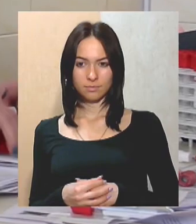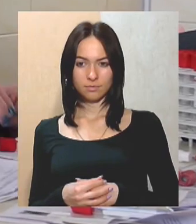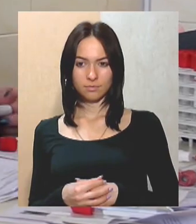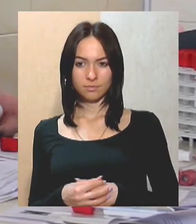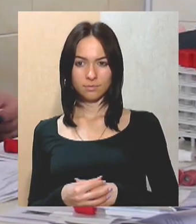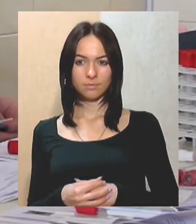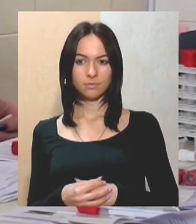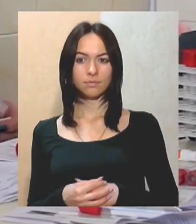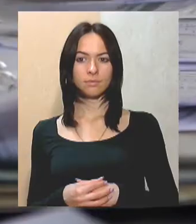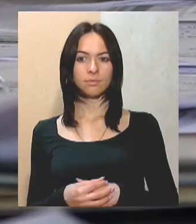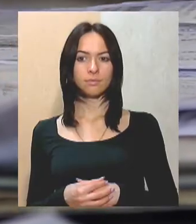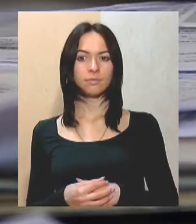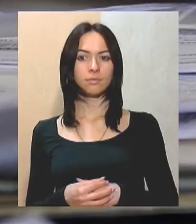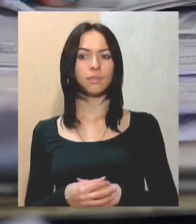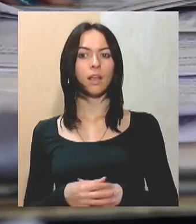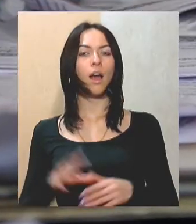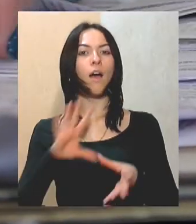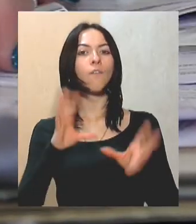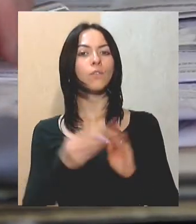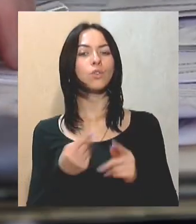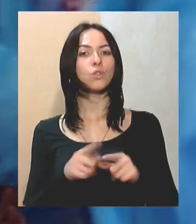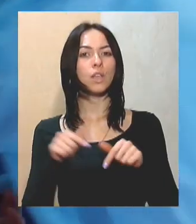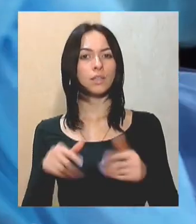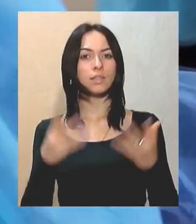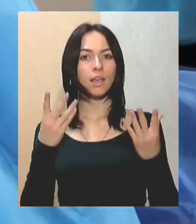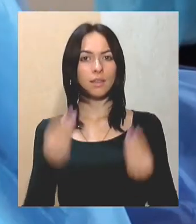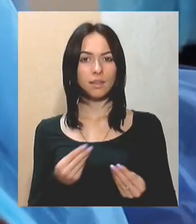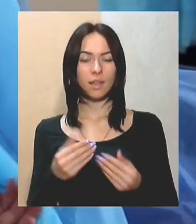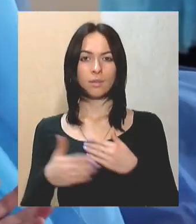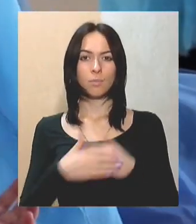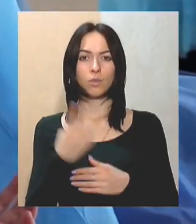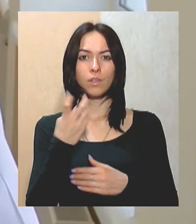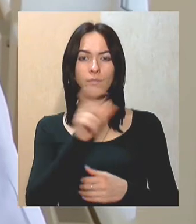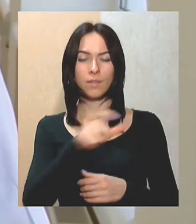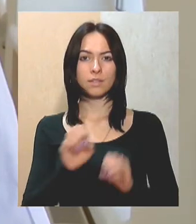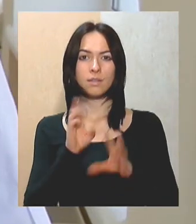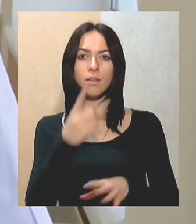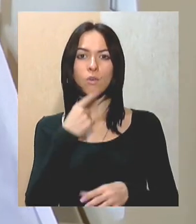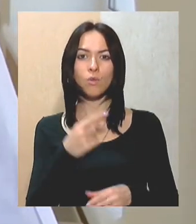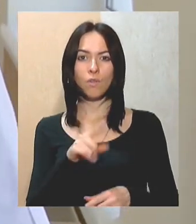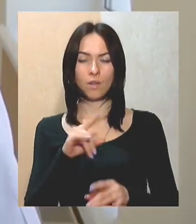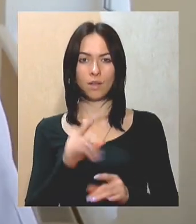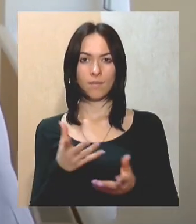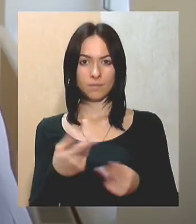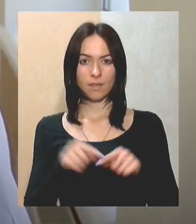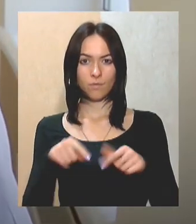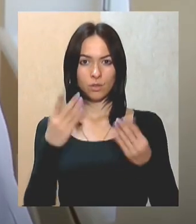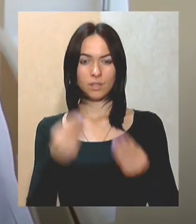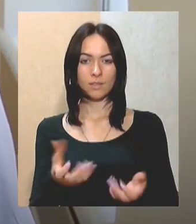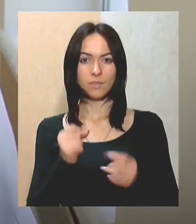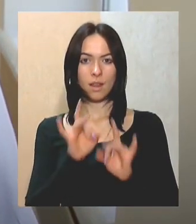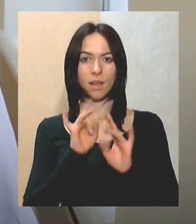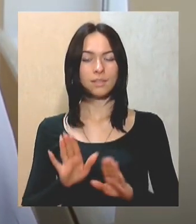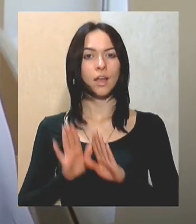Всього ж за цей день медустанова взяла забір крові у близько 200 донорів, зазначила заступниця головного лікаря Ірина Циркуль. Ми